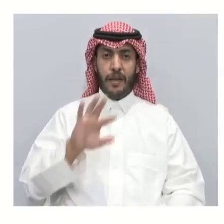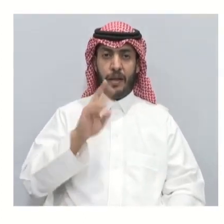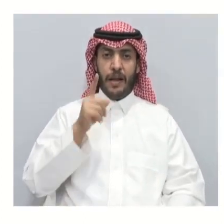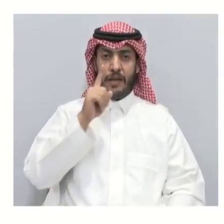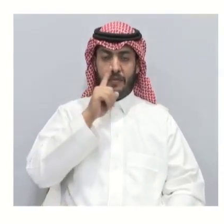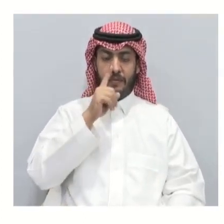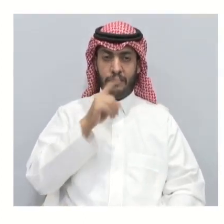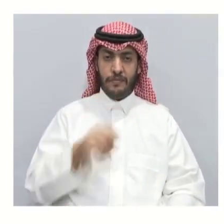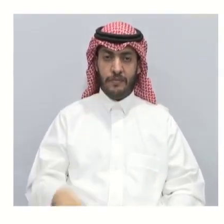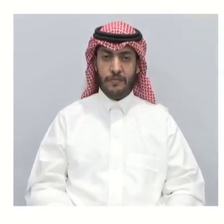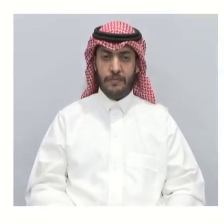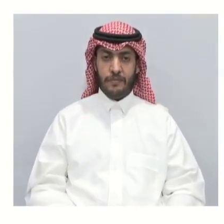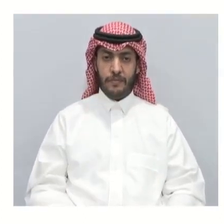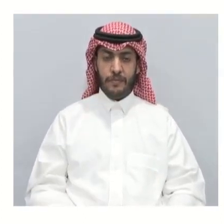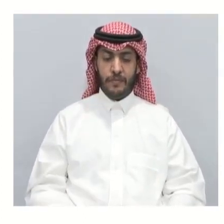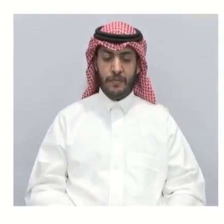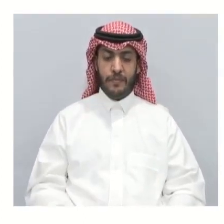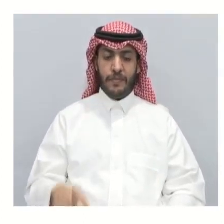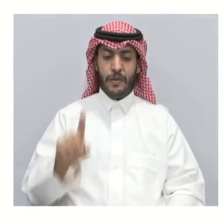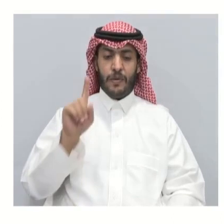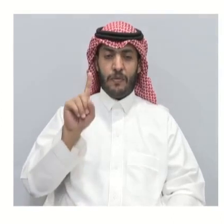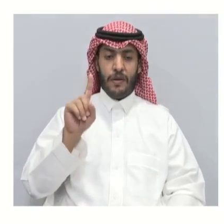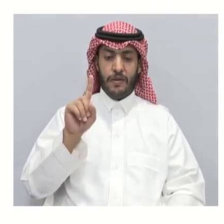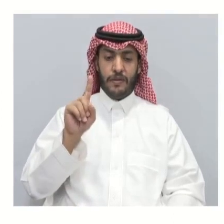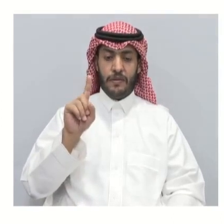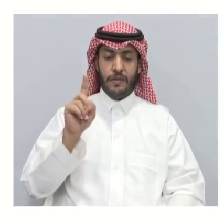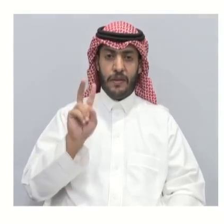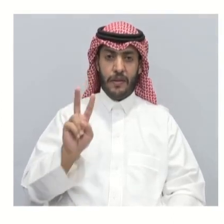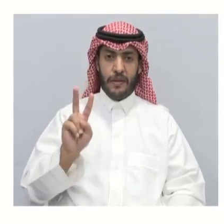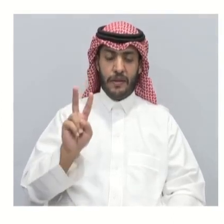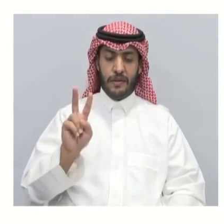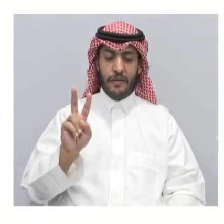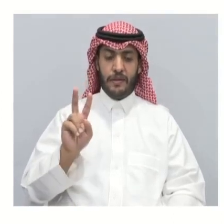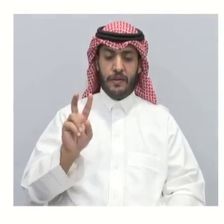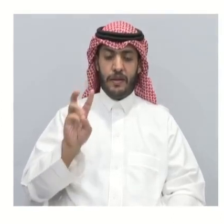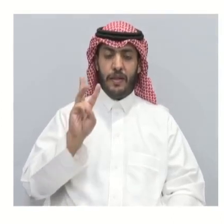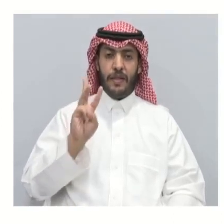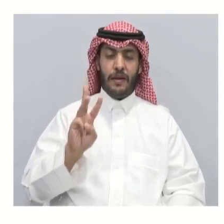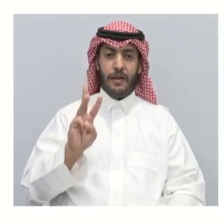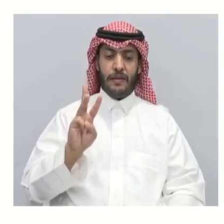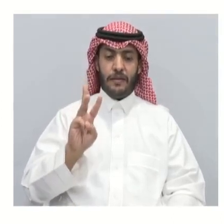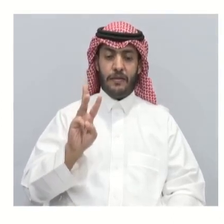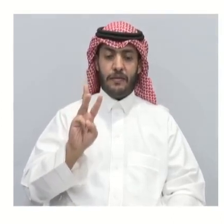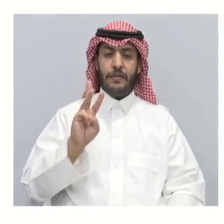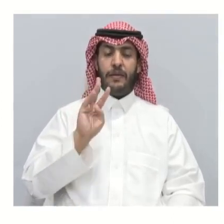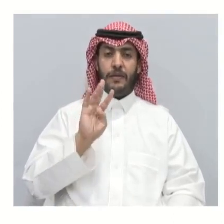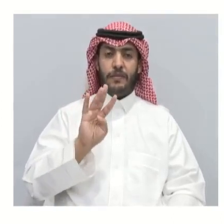غير الصفراء خلونا نعدها يلا يا مبدعين واحد اثنان ثلاثه